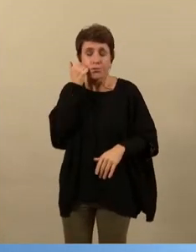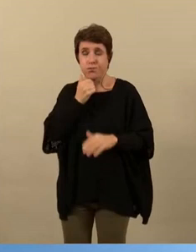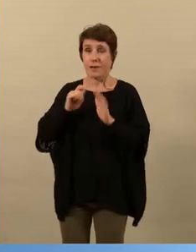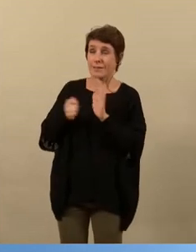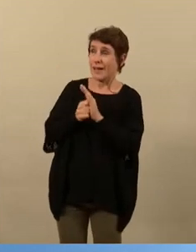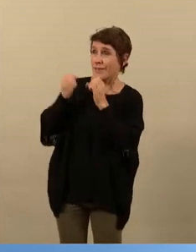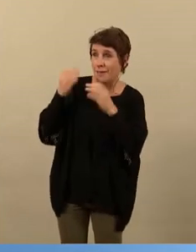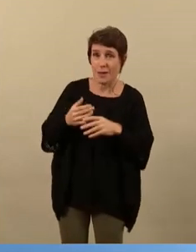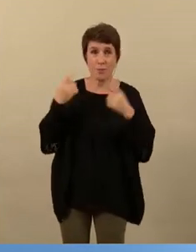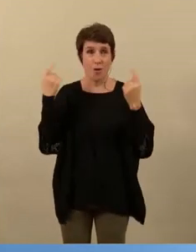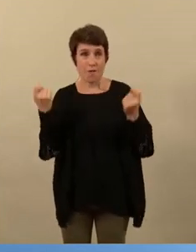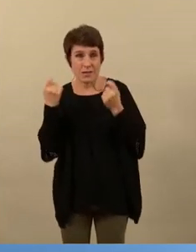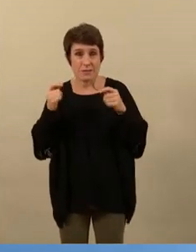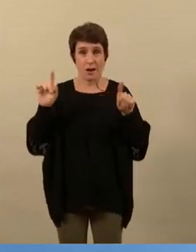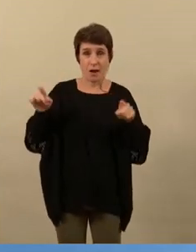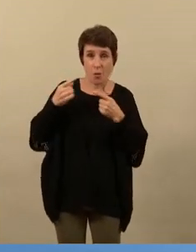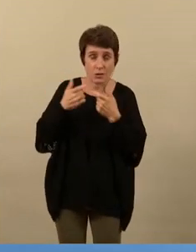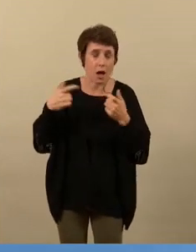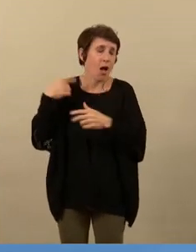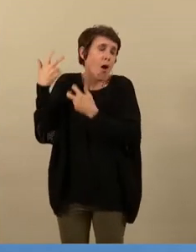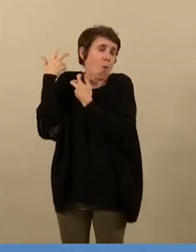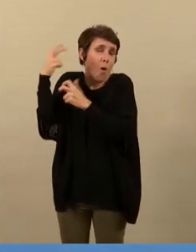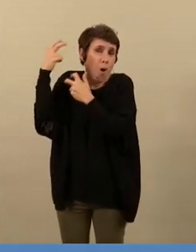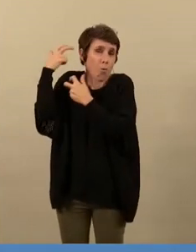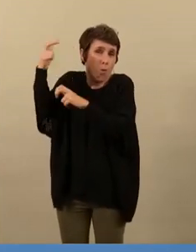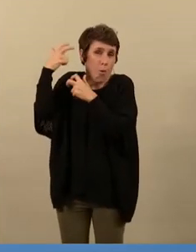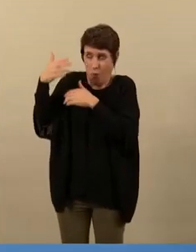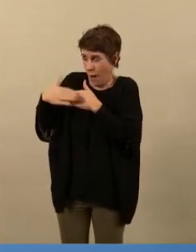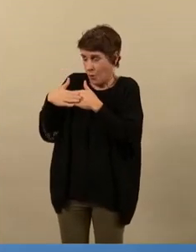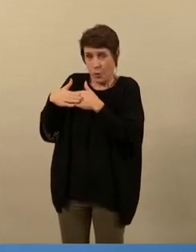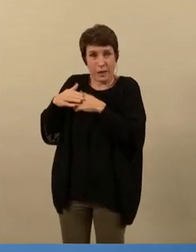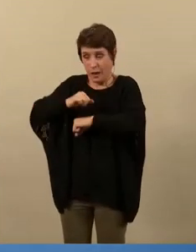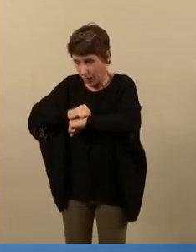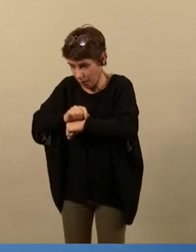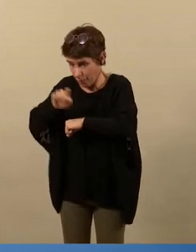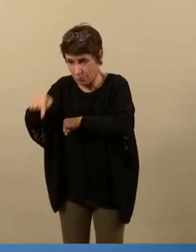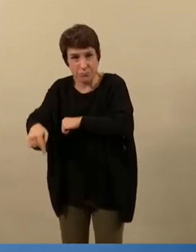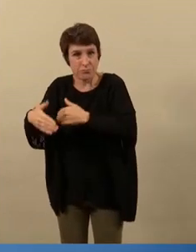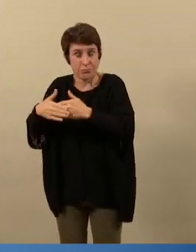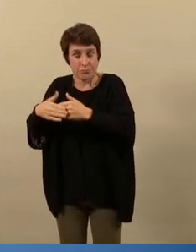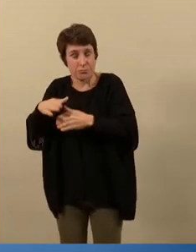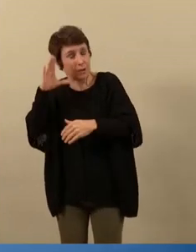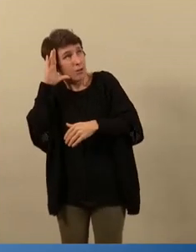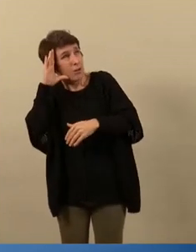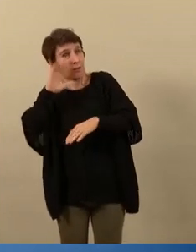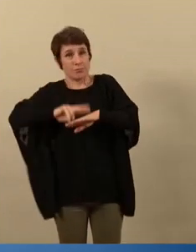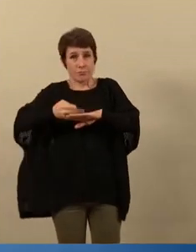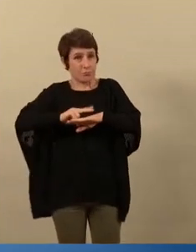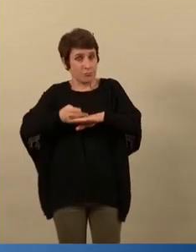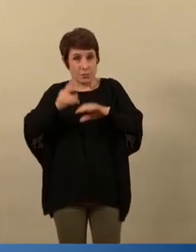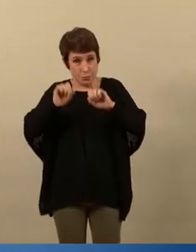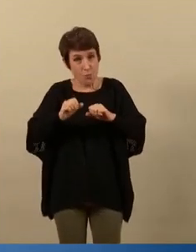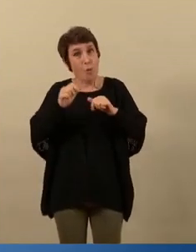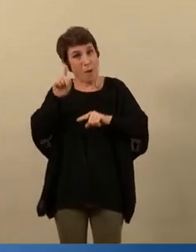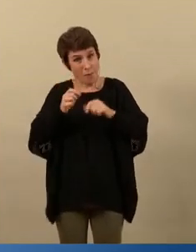différents événements qui prennent place tout au long de l'année à proximité immédiate de leur logement et les empêchent de dormir, parfois plusieurs